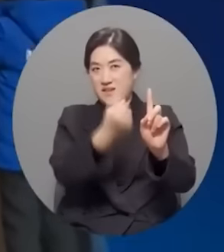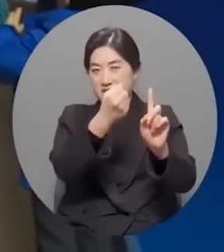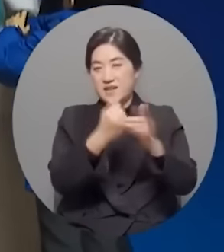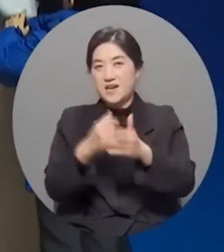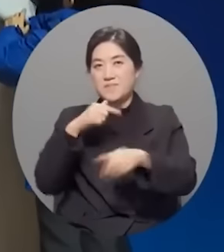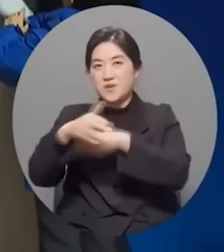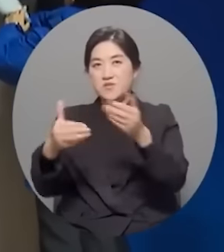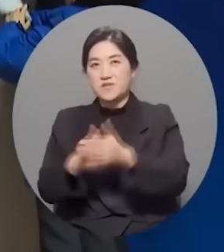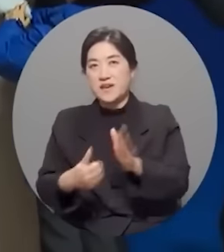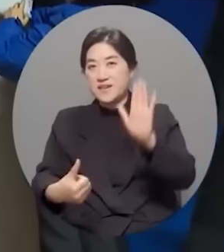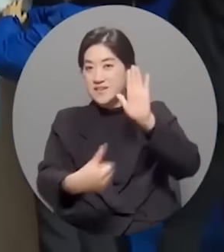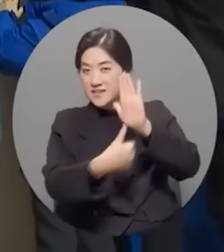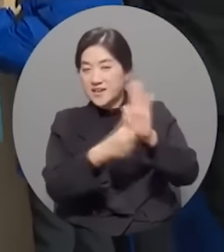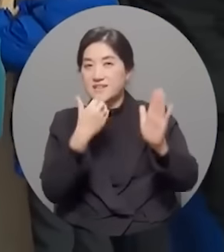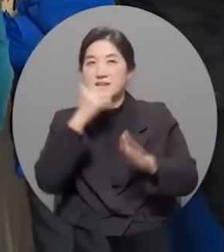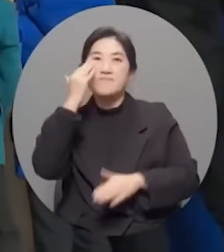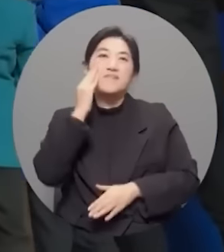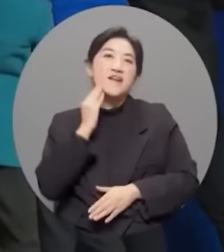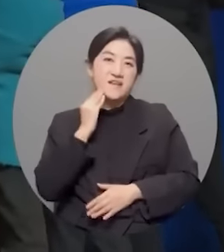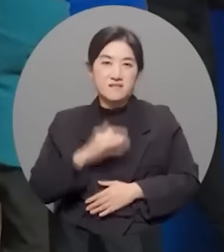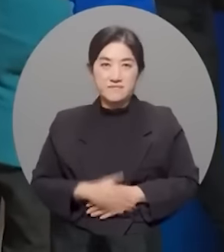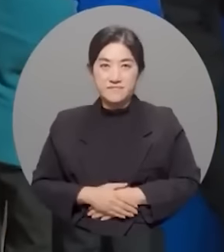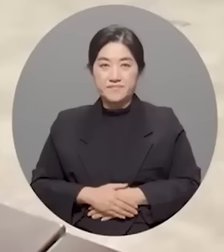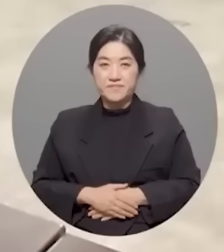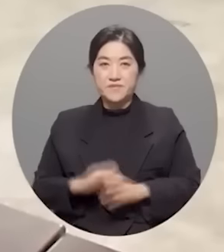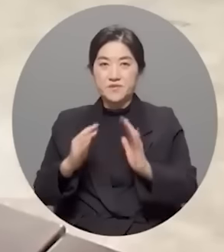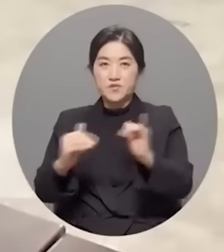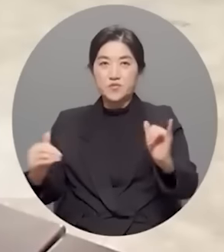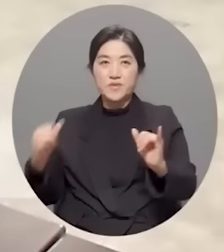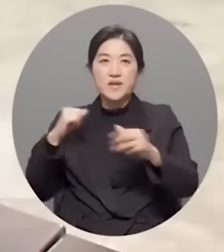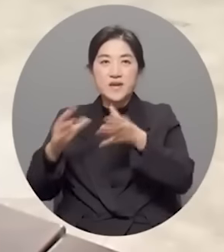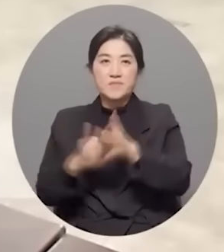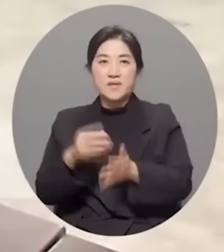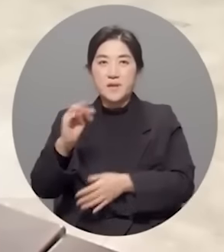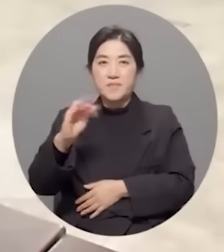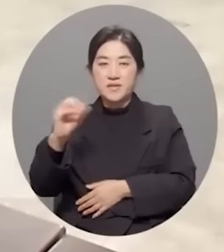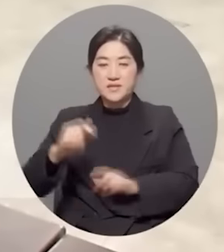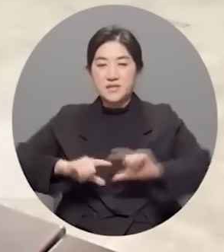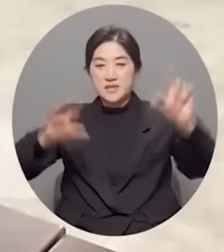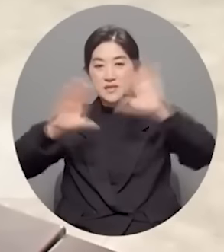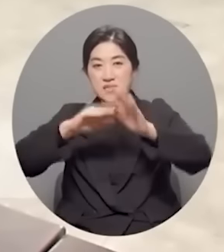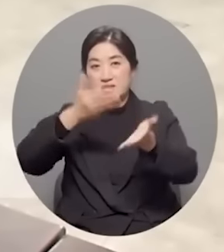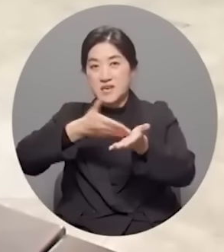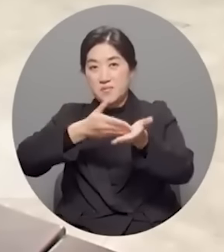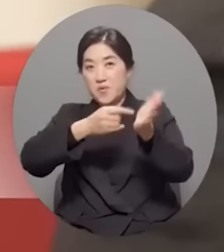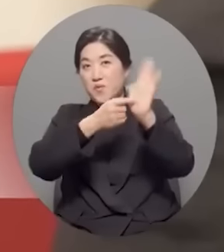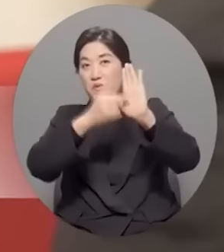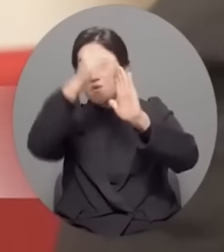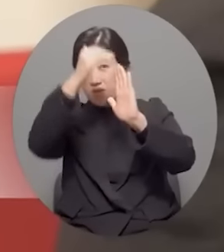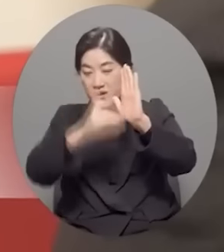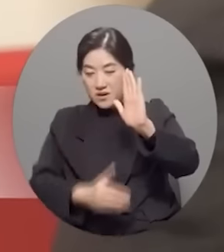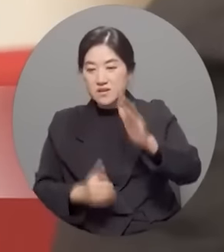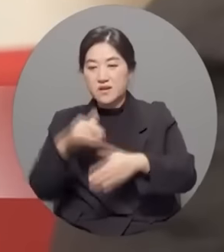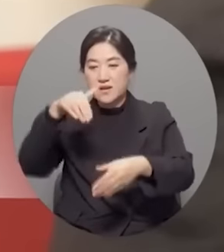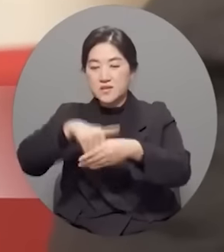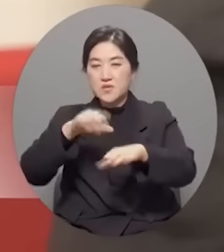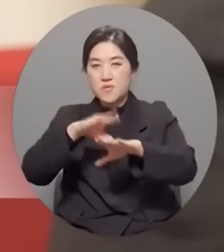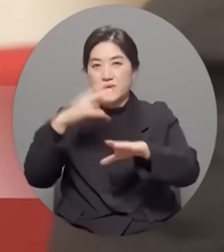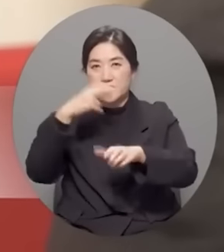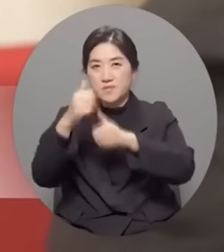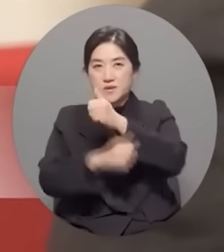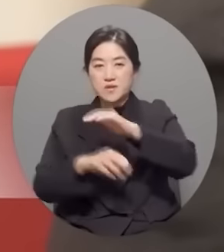민주당의 상징색은 파란색입니다 국민은 MBC 기보 방송이 선거방송 심의규정에